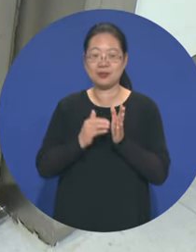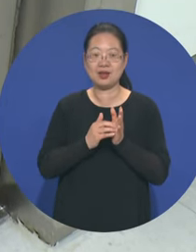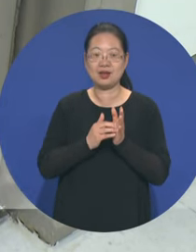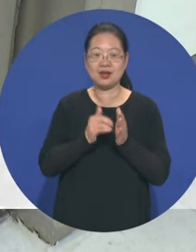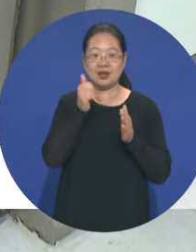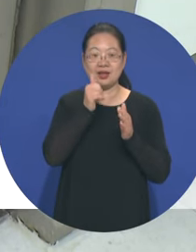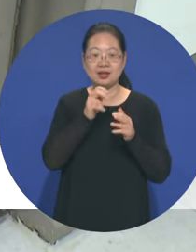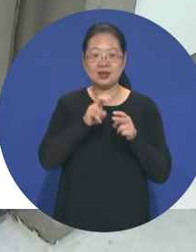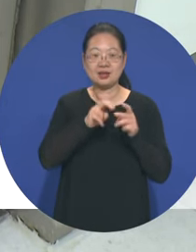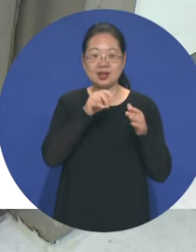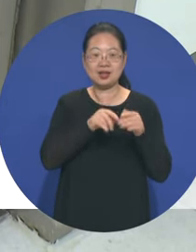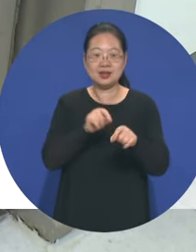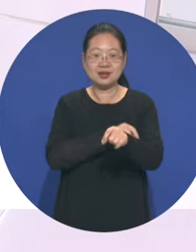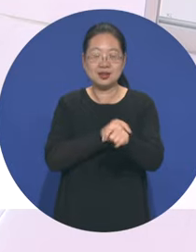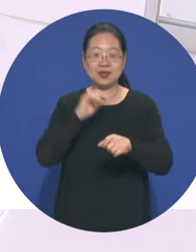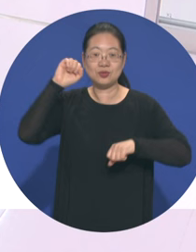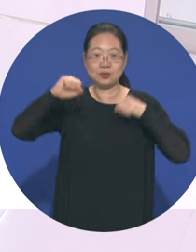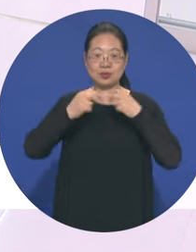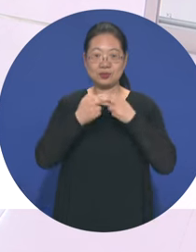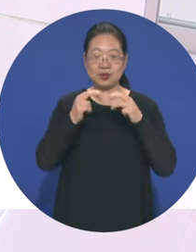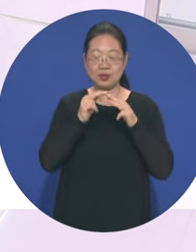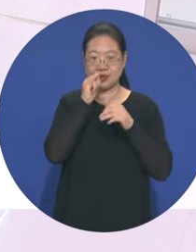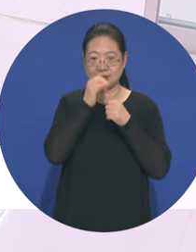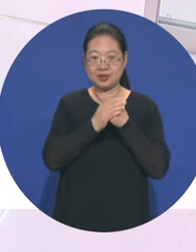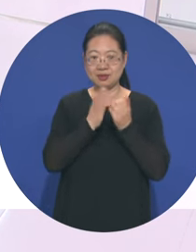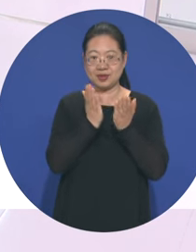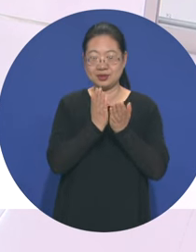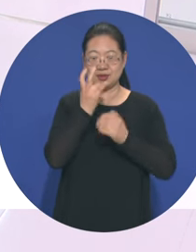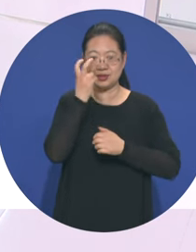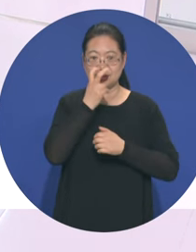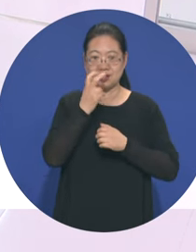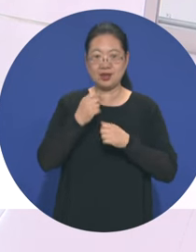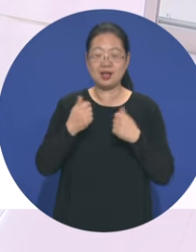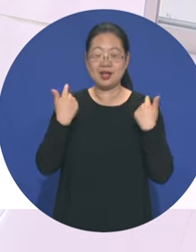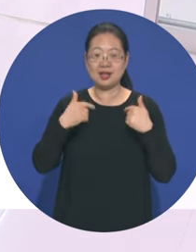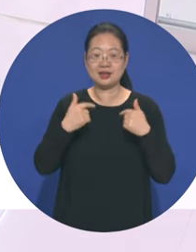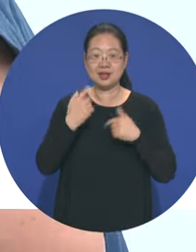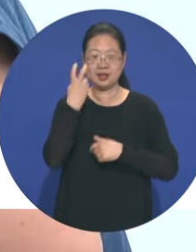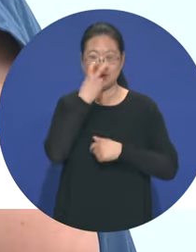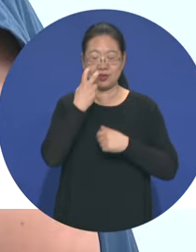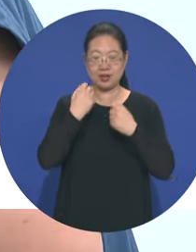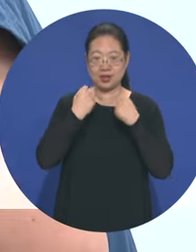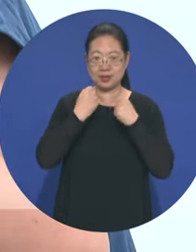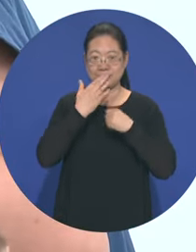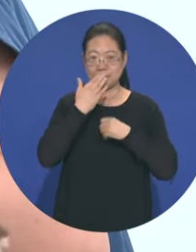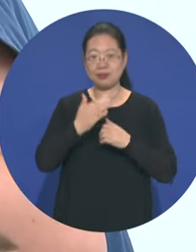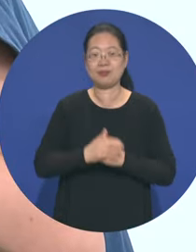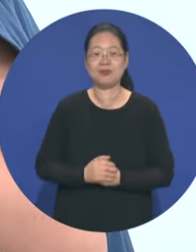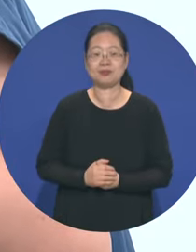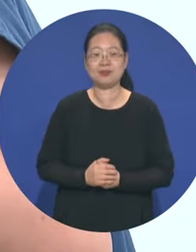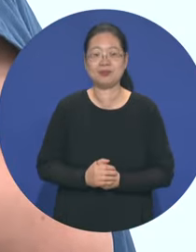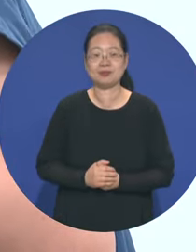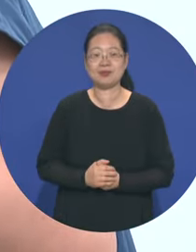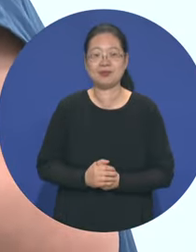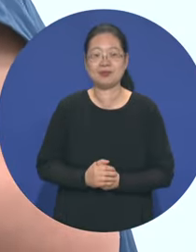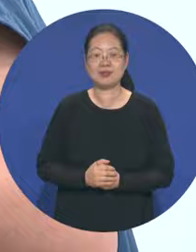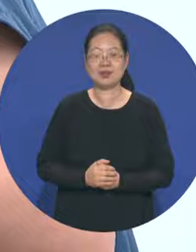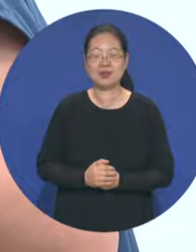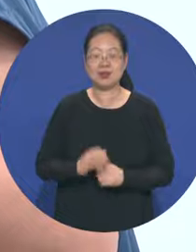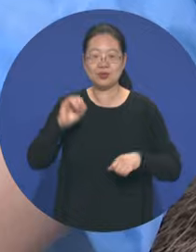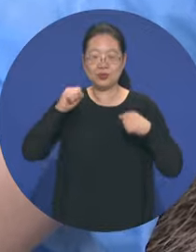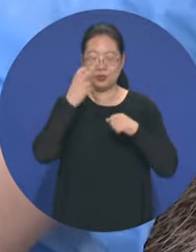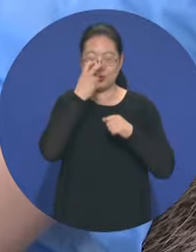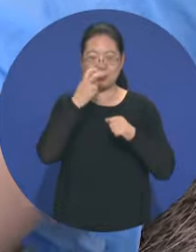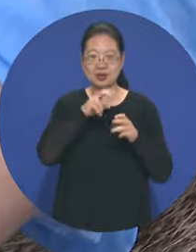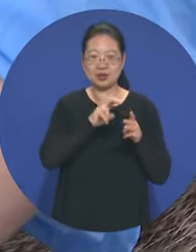있습니다 특히 센터 안에 고양이 특화 동물 병원이 있어 맞춤 진료와 상시적인 건강 관리도 가능합니다